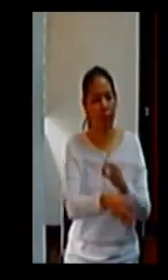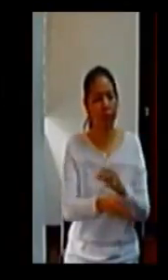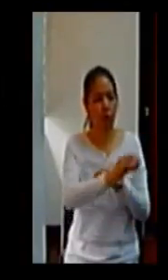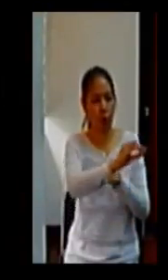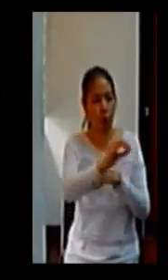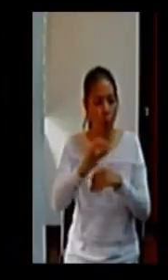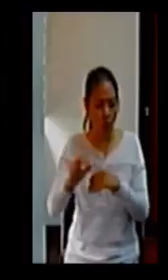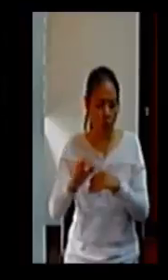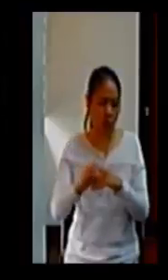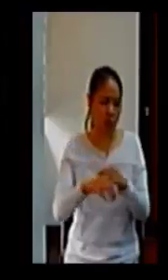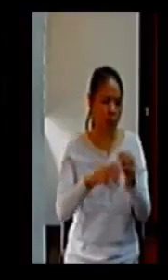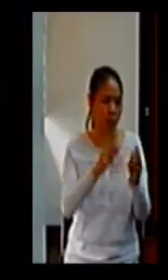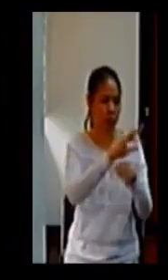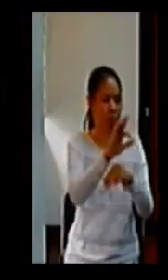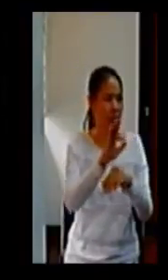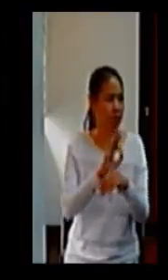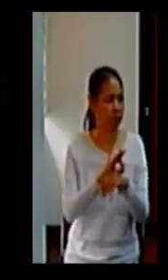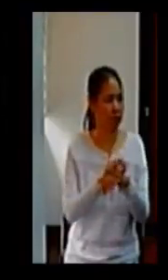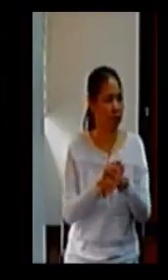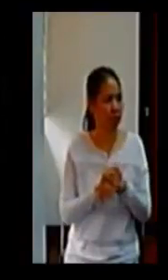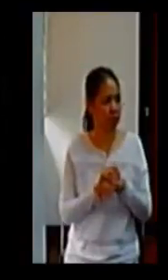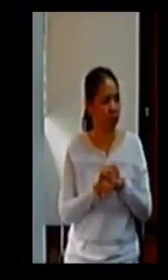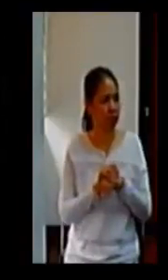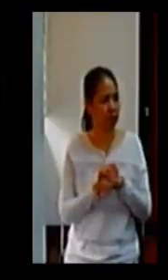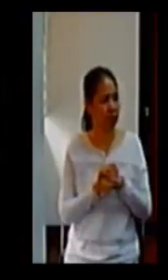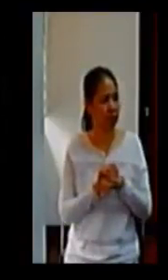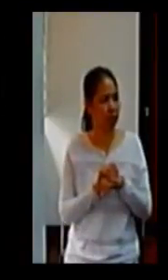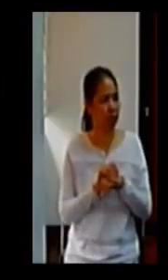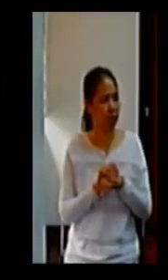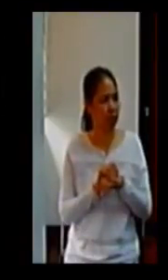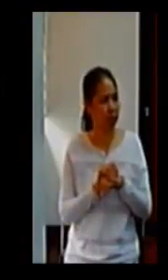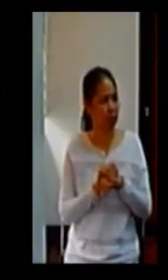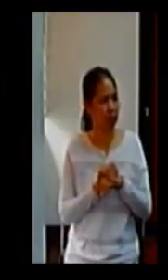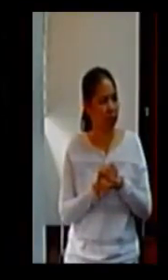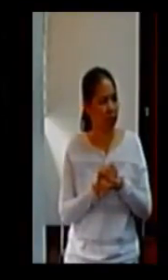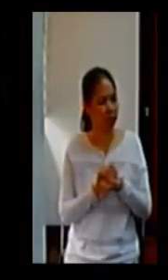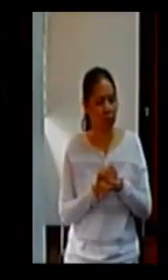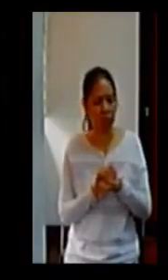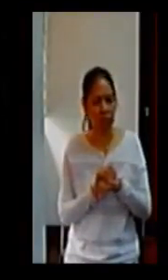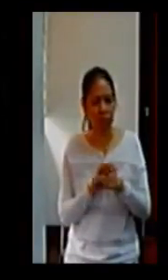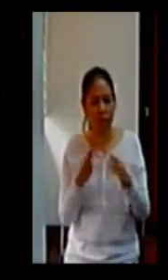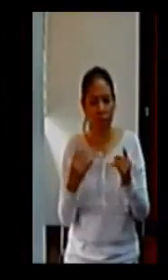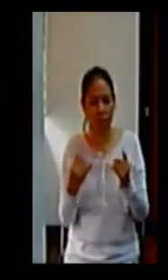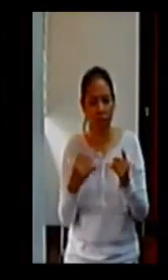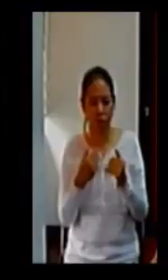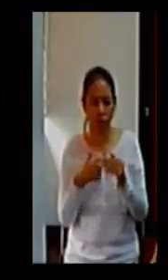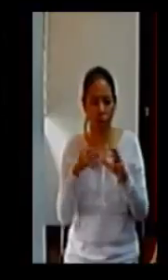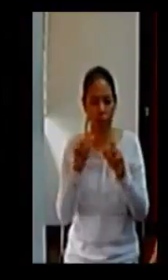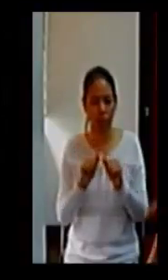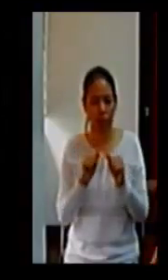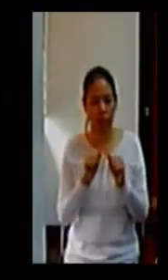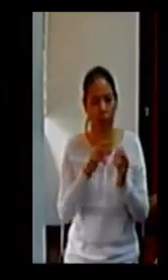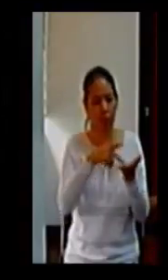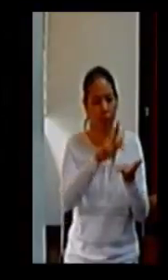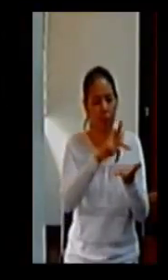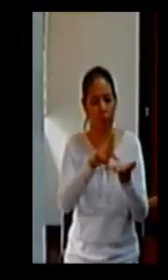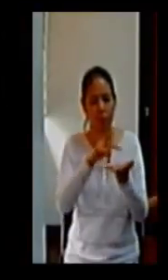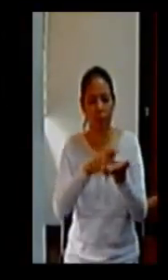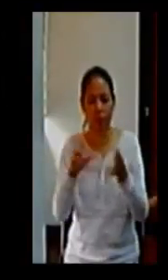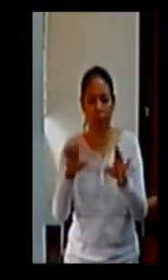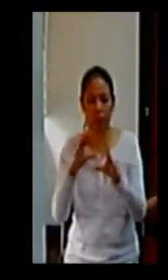Ako din. Ang nangyayari ngayon is pwede niya akong i-hire as a laborer para trabahuin yung field niya. So